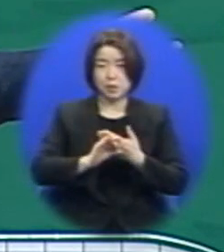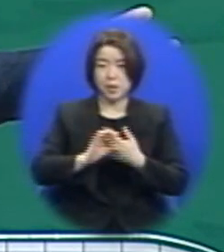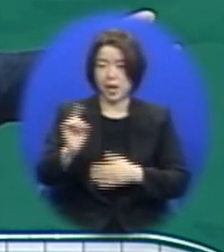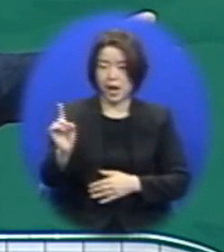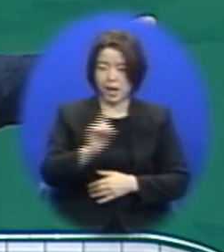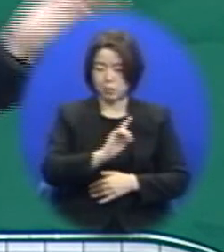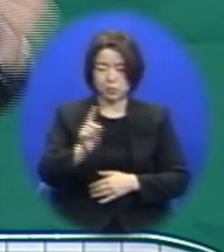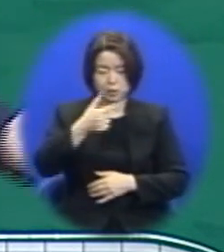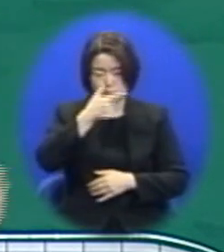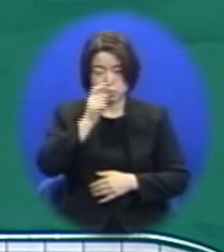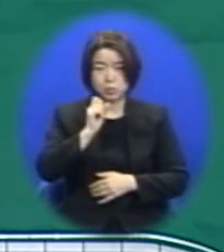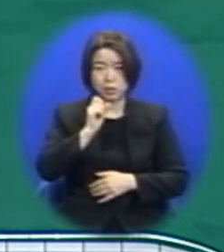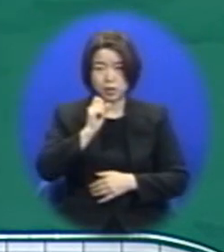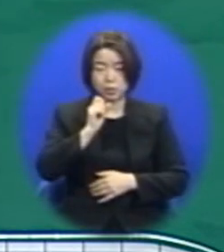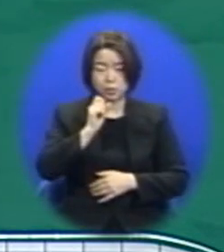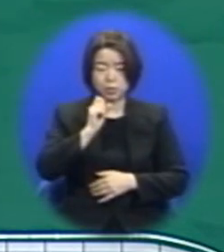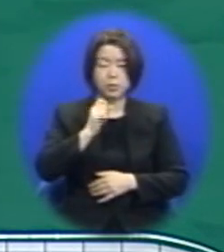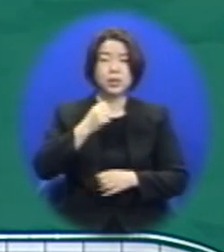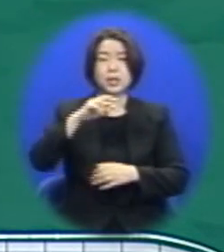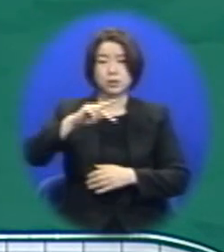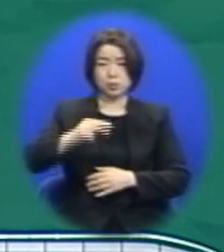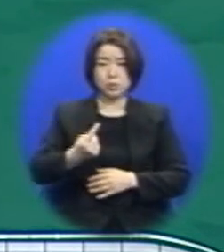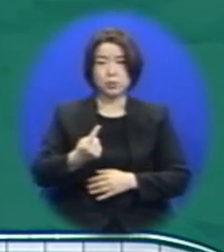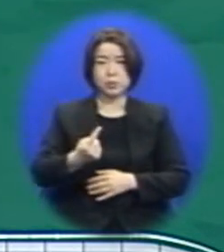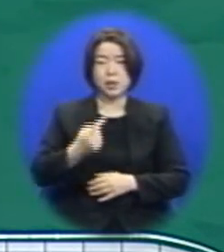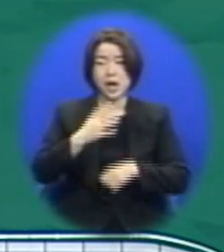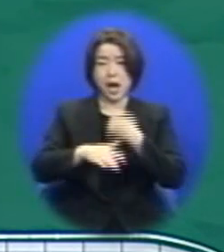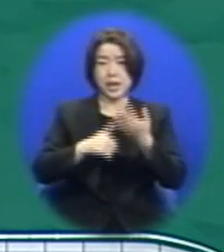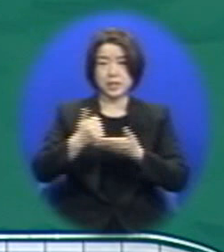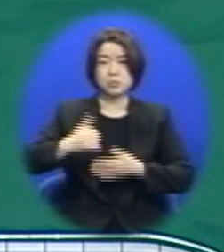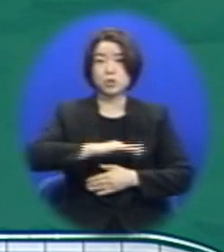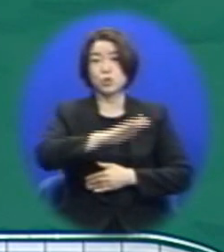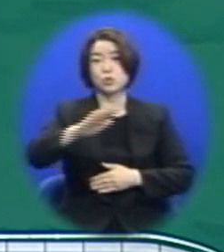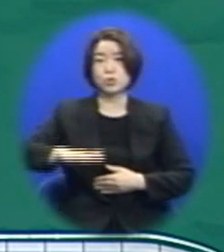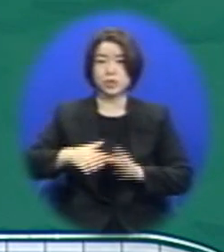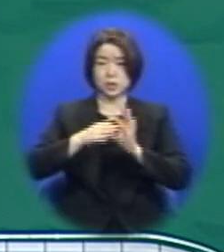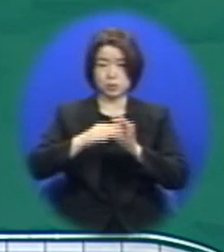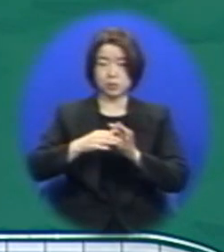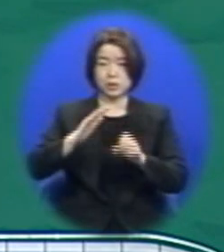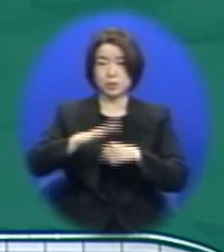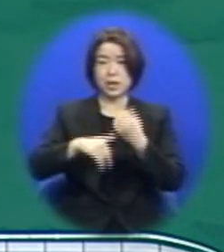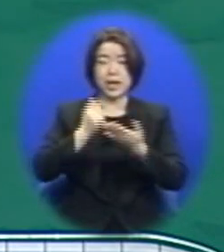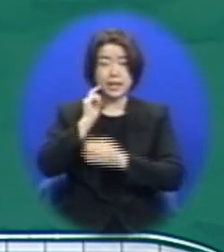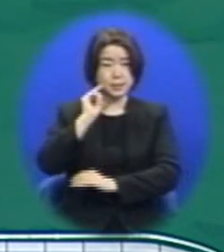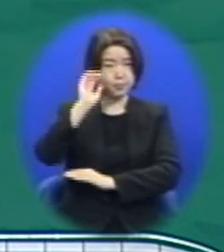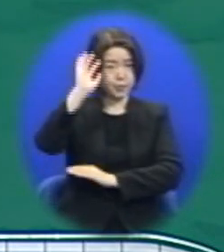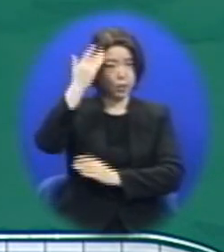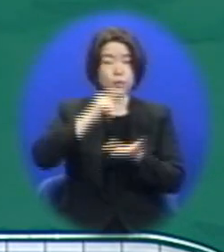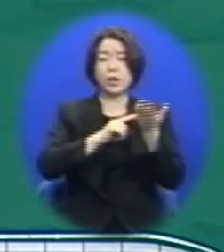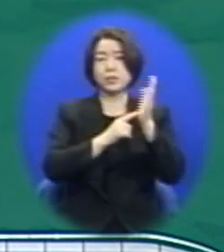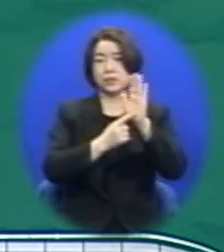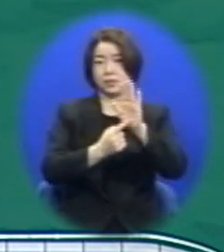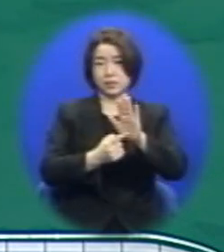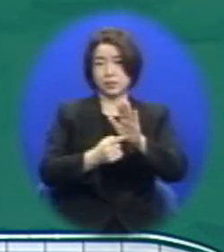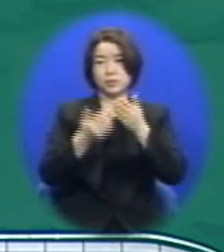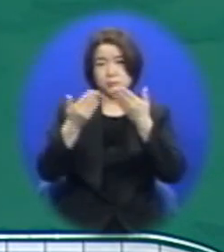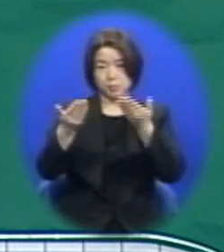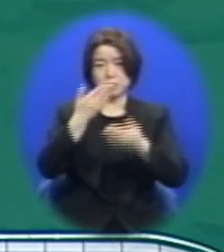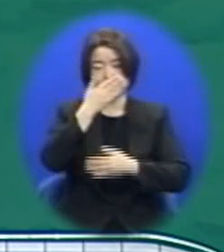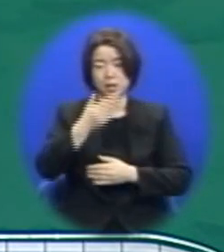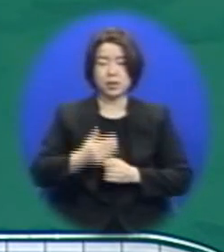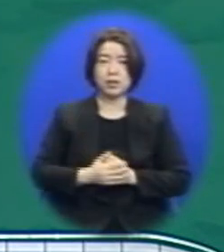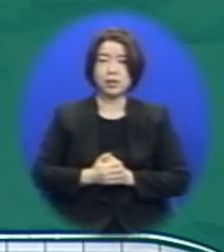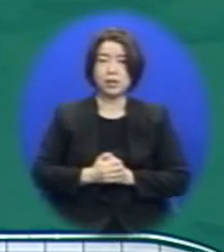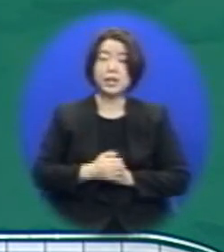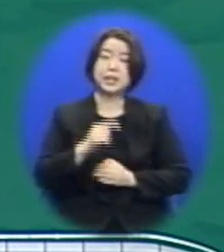아무리 부족하고 보잘것 없어도 하나님은 우리를 통해서 하나님의 영광을 드러내십니다.